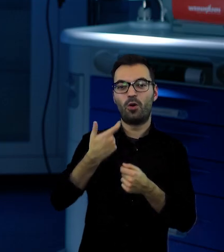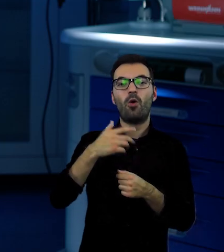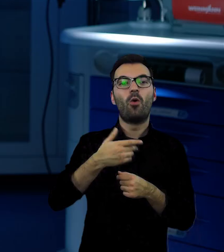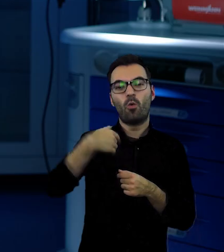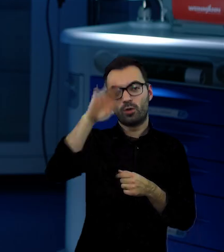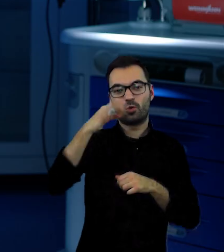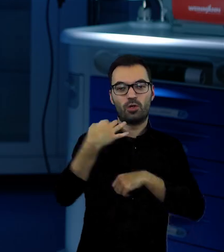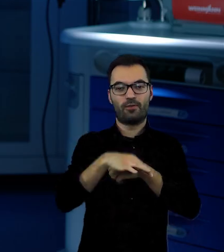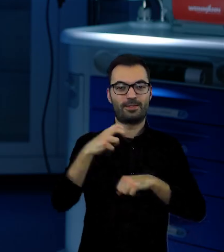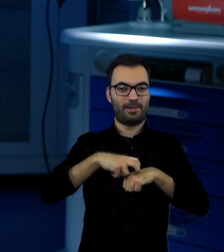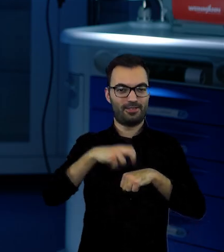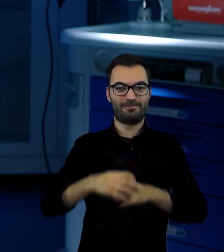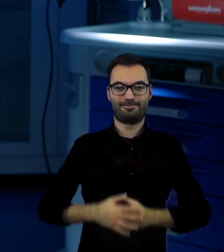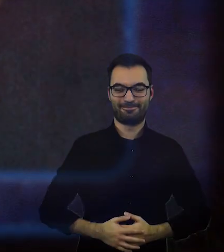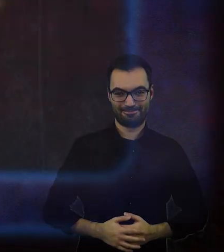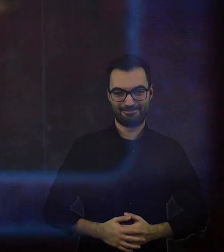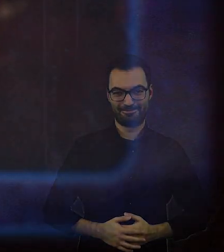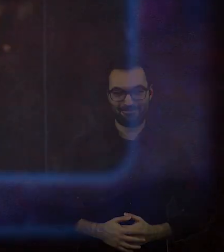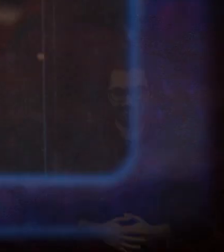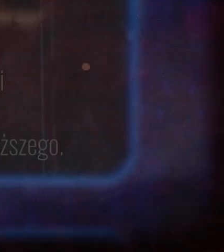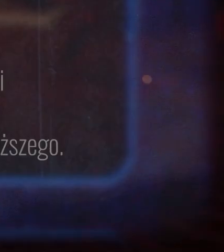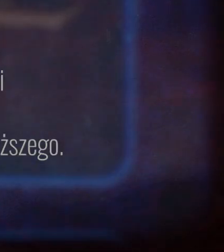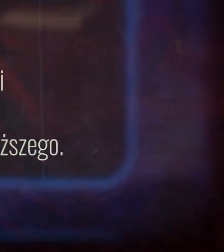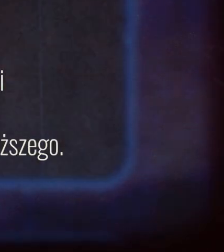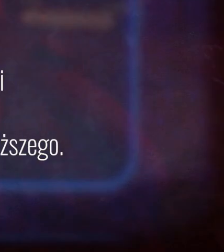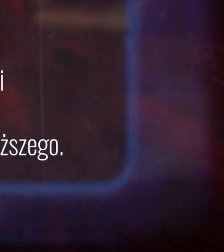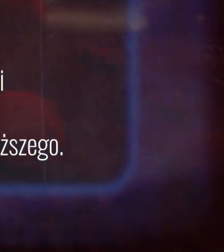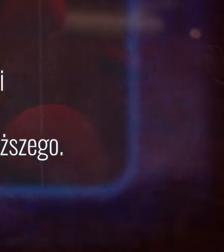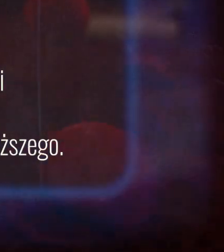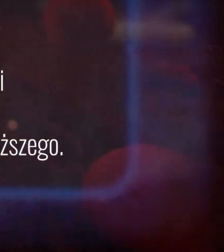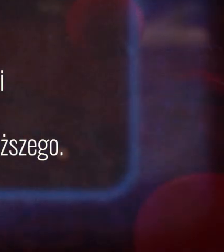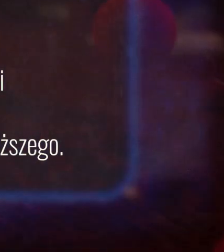to lubię na Facebooku i YouTubie. Cykl Jak działa